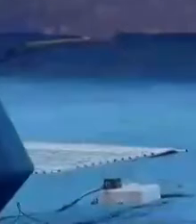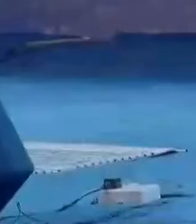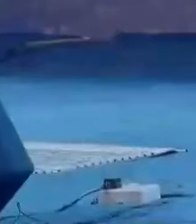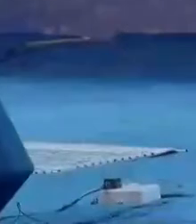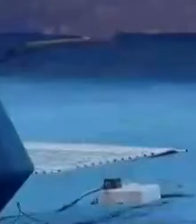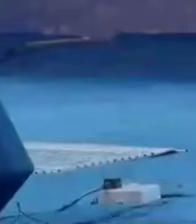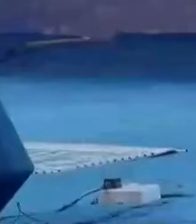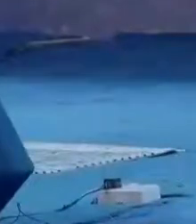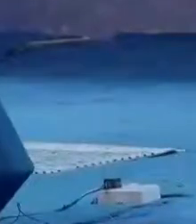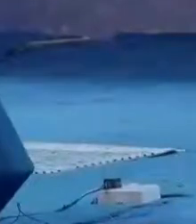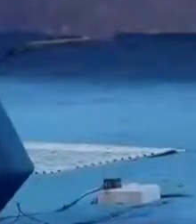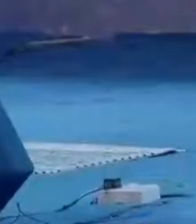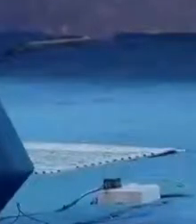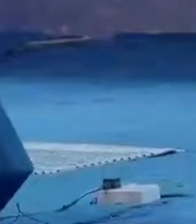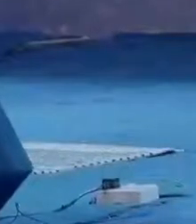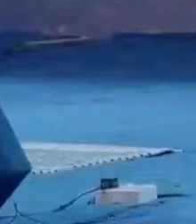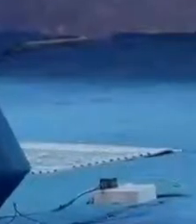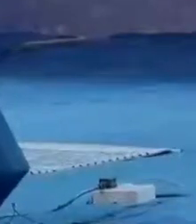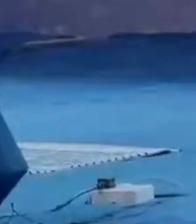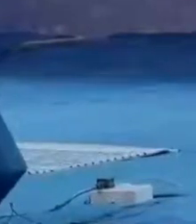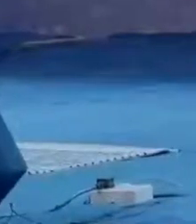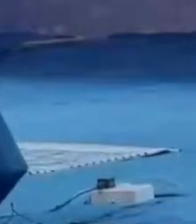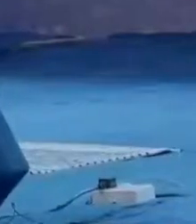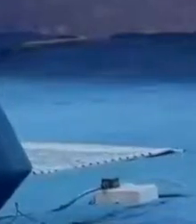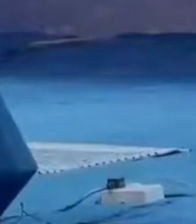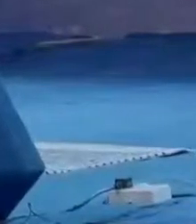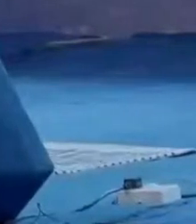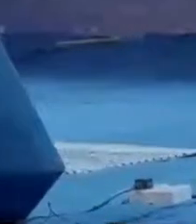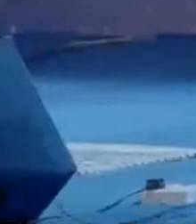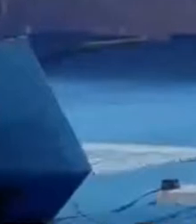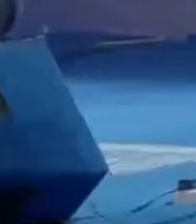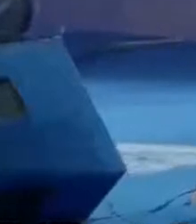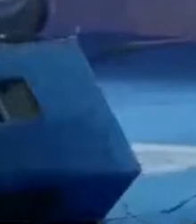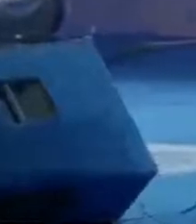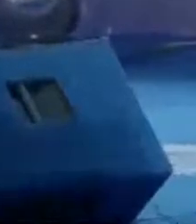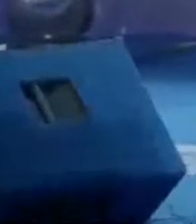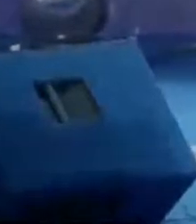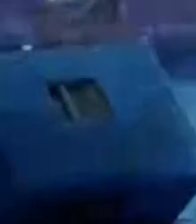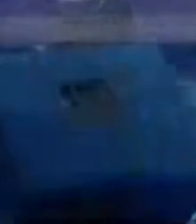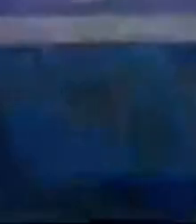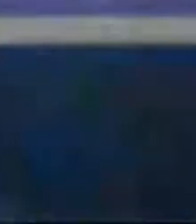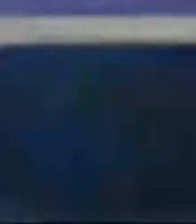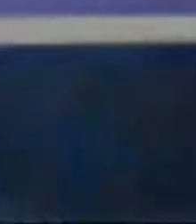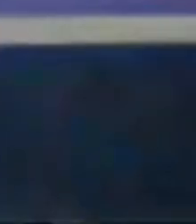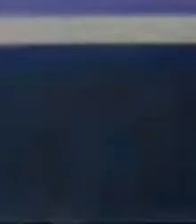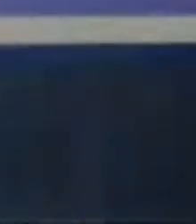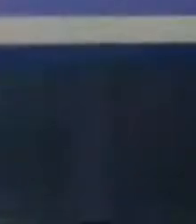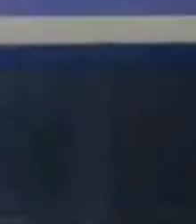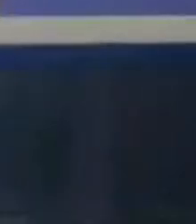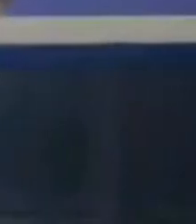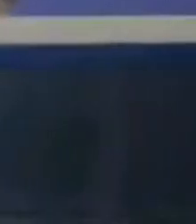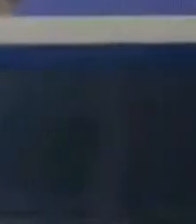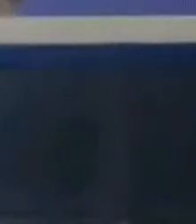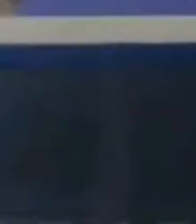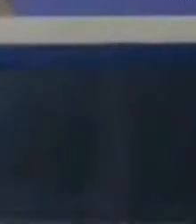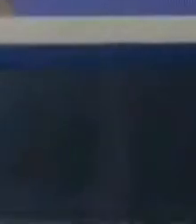et femmes se firent baptiser. C'est le nom dont nous parlons ce jour. Le